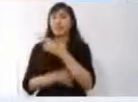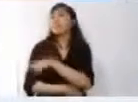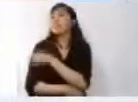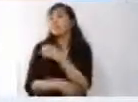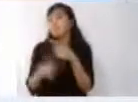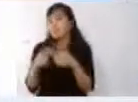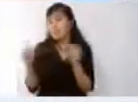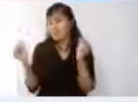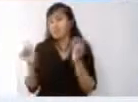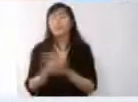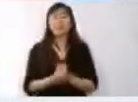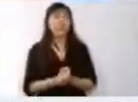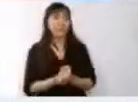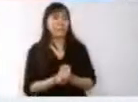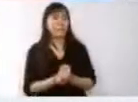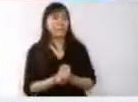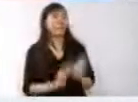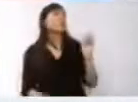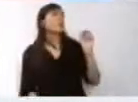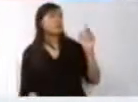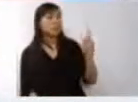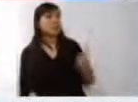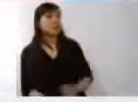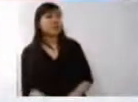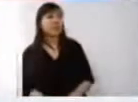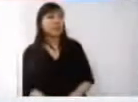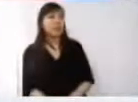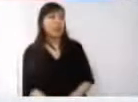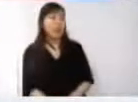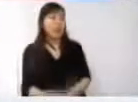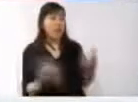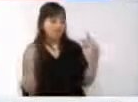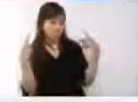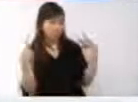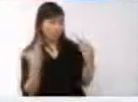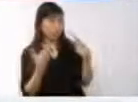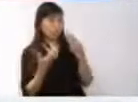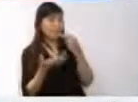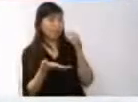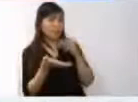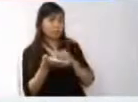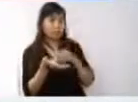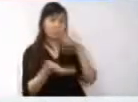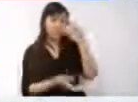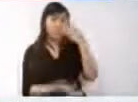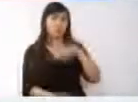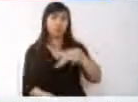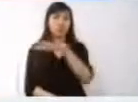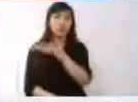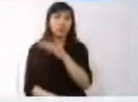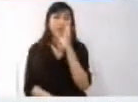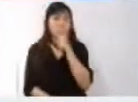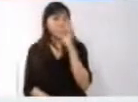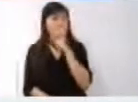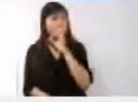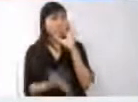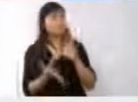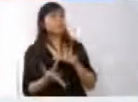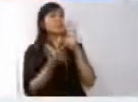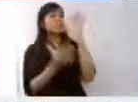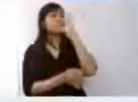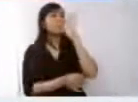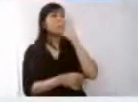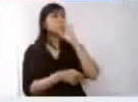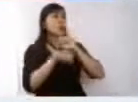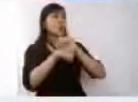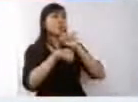sa Osaka. Bukas po tayo, fully operational. Ngunit po, humihingi po tayo ng konting understanding na, again,